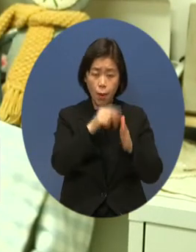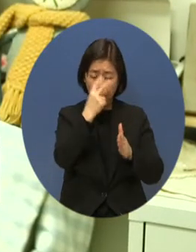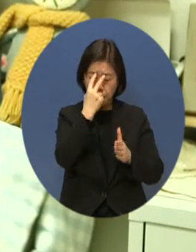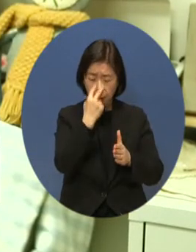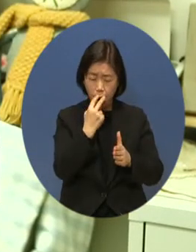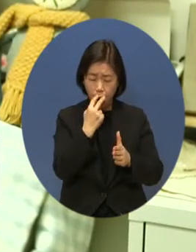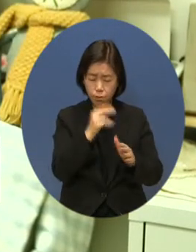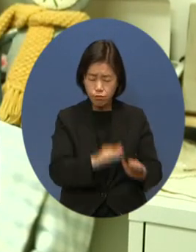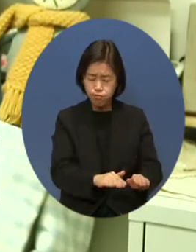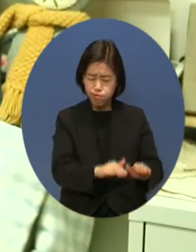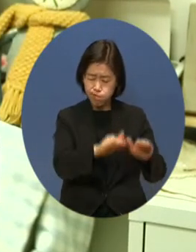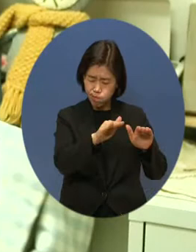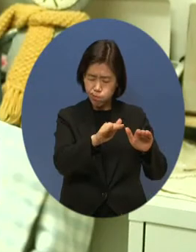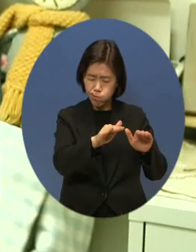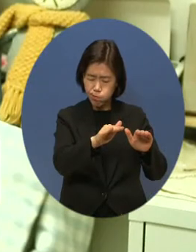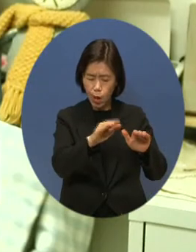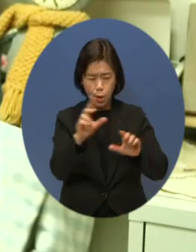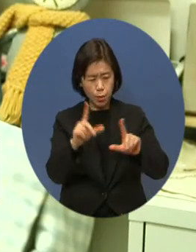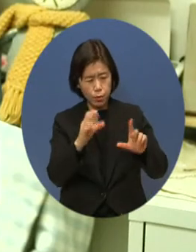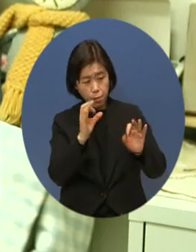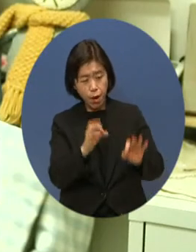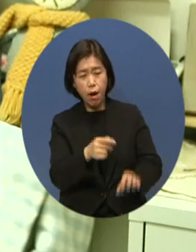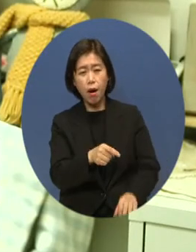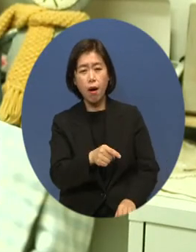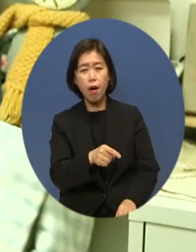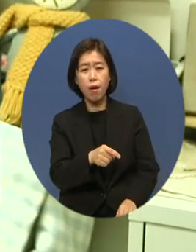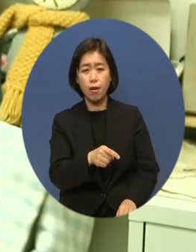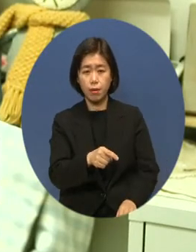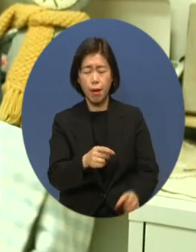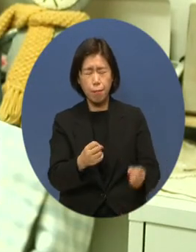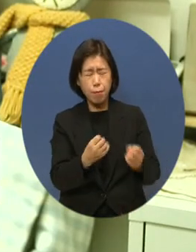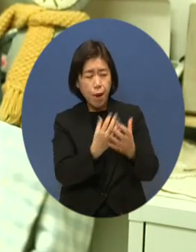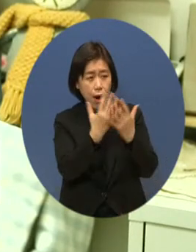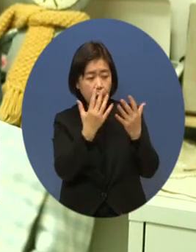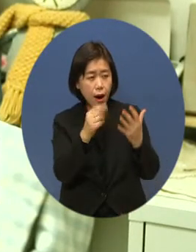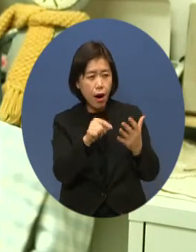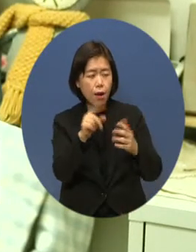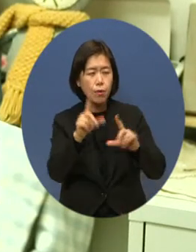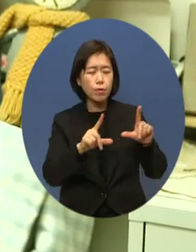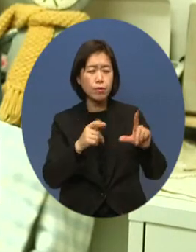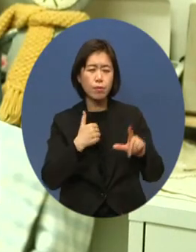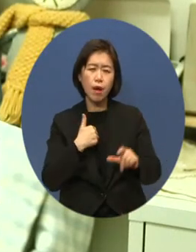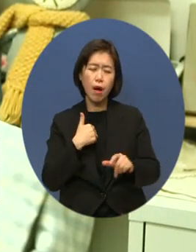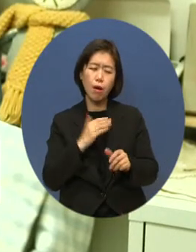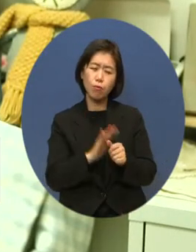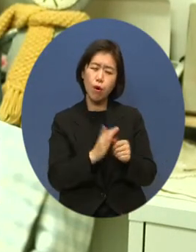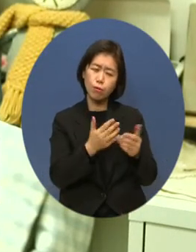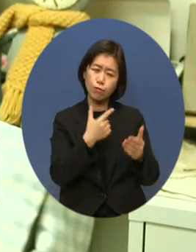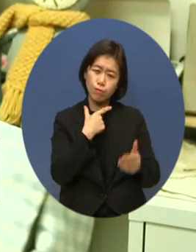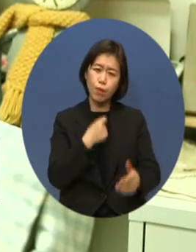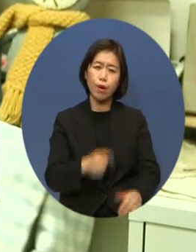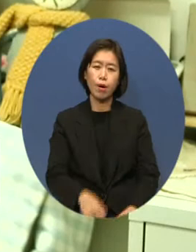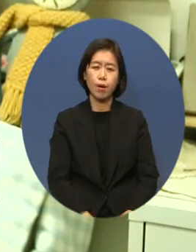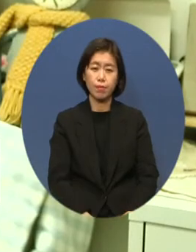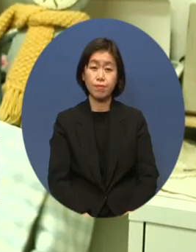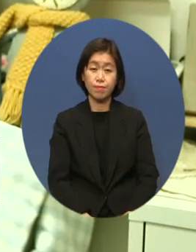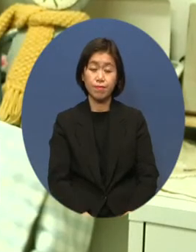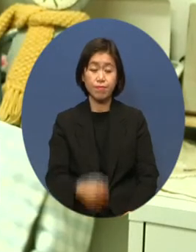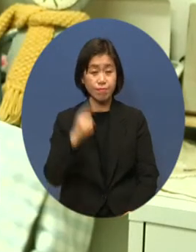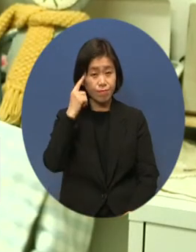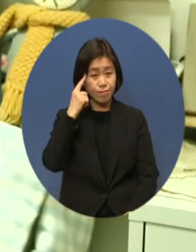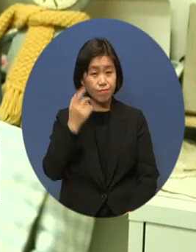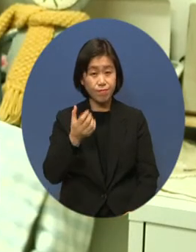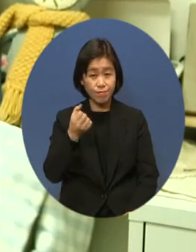밝고 이렇게 하는 모습을 조금 더 지켜주고 싶다 아니면 도움이 되고 싶다라는